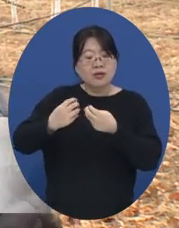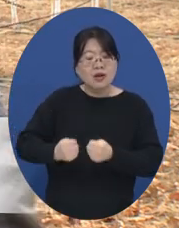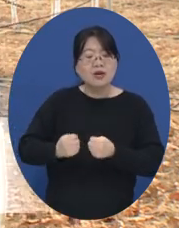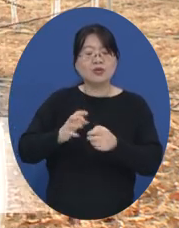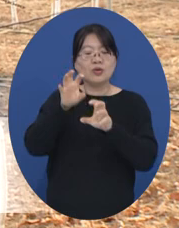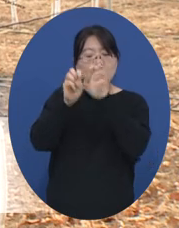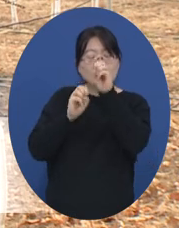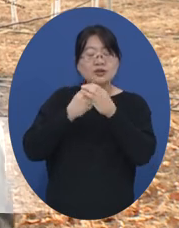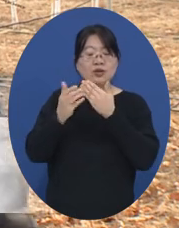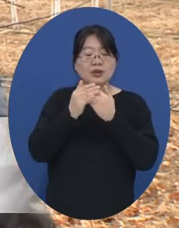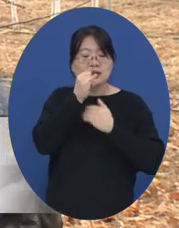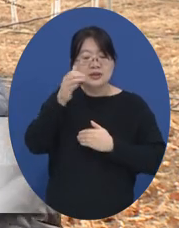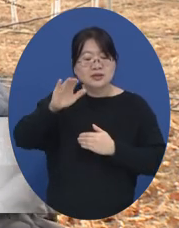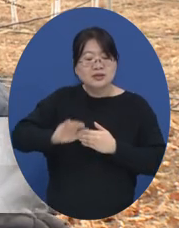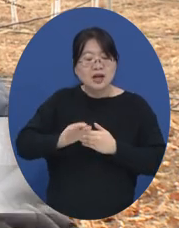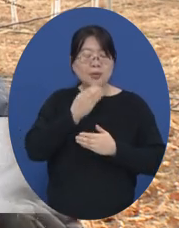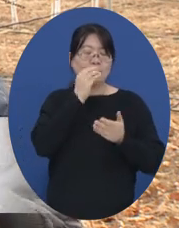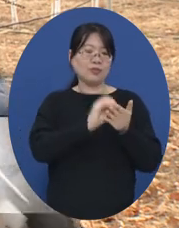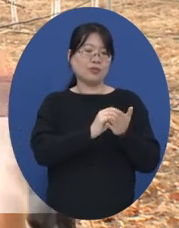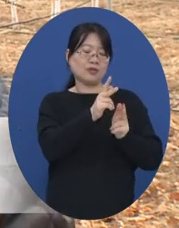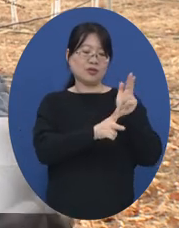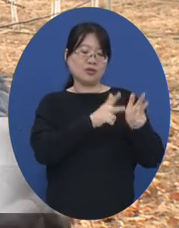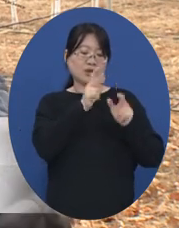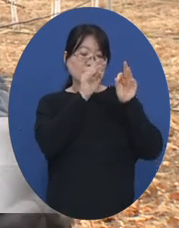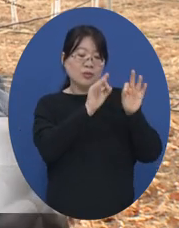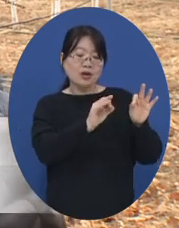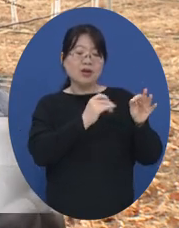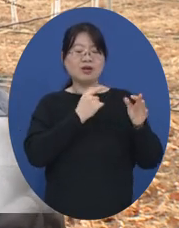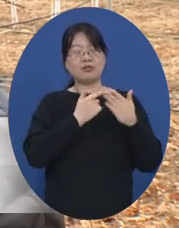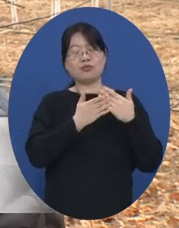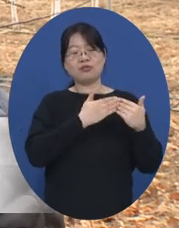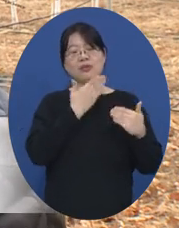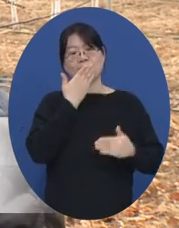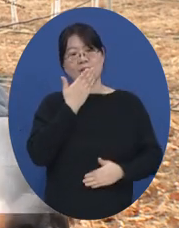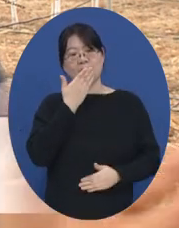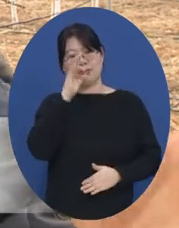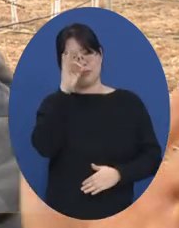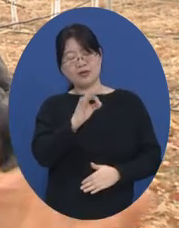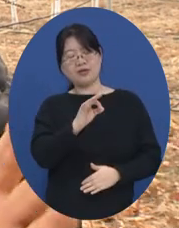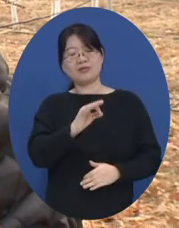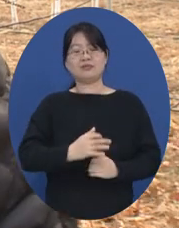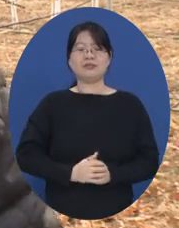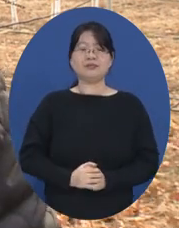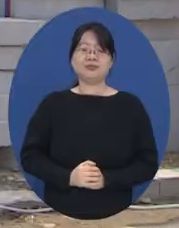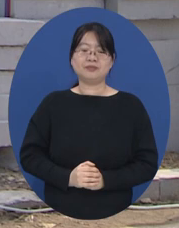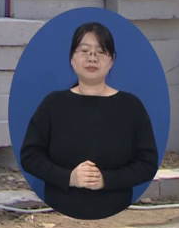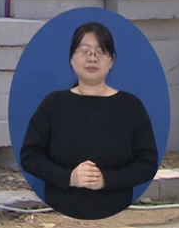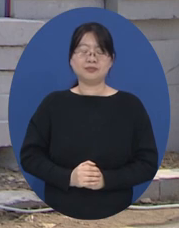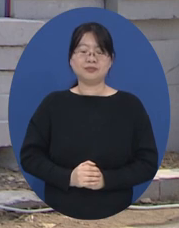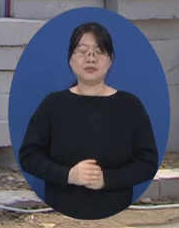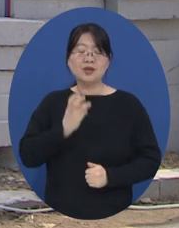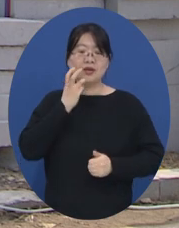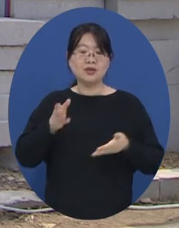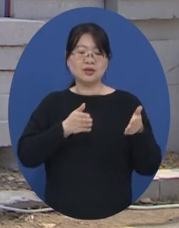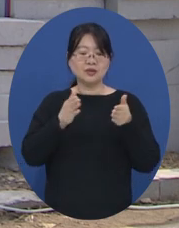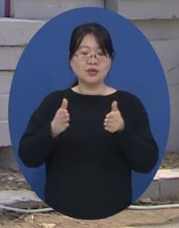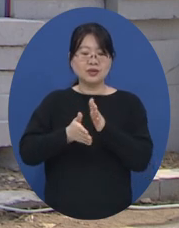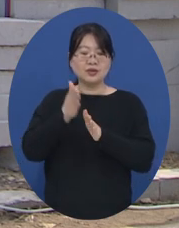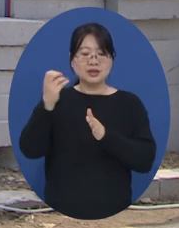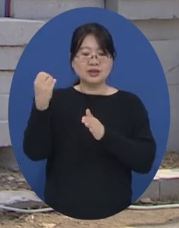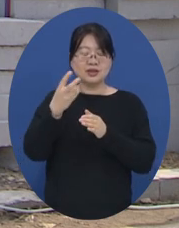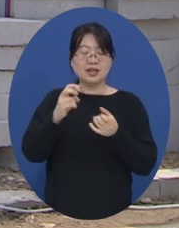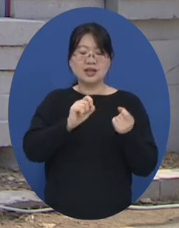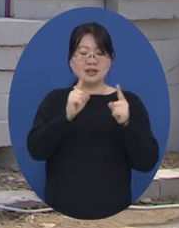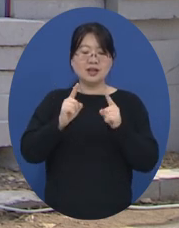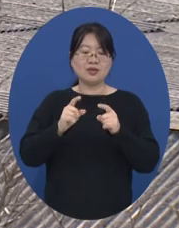쭝아 벽도 공장 같은데도 벽 표로 에 대한 부분에 대해서 체험이 가능하다고 보고 그럼요 경기도는 도시재생